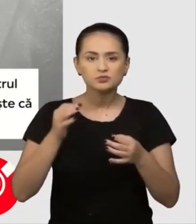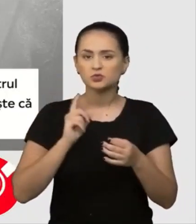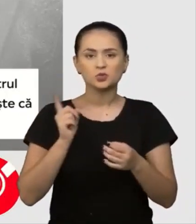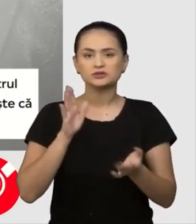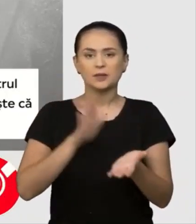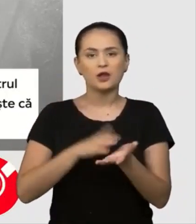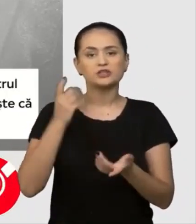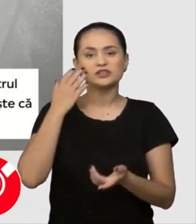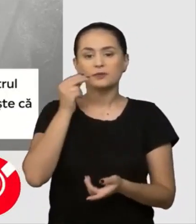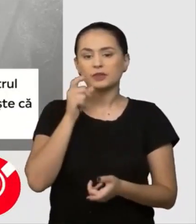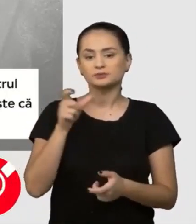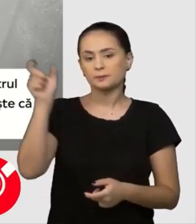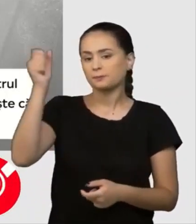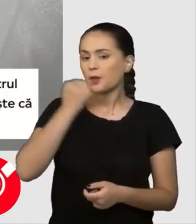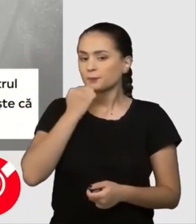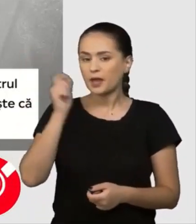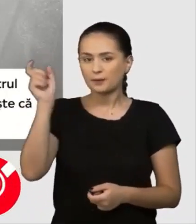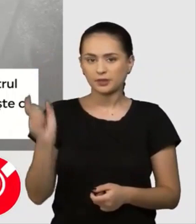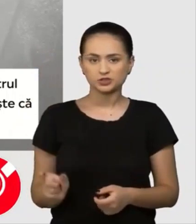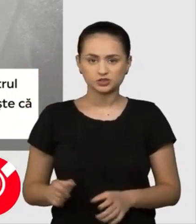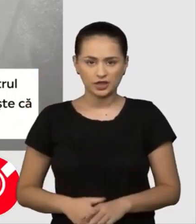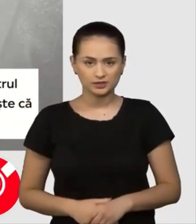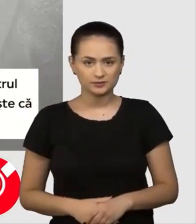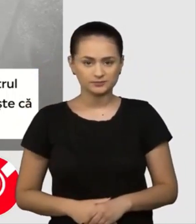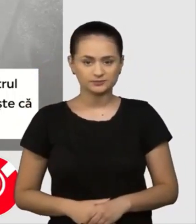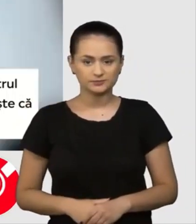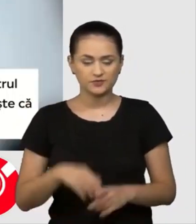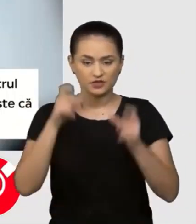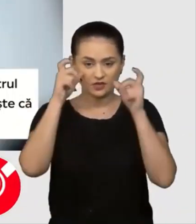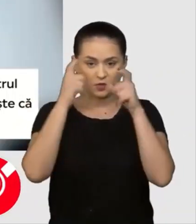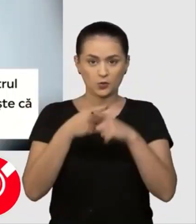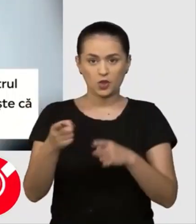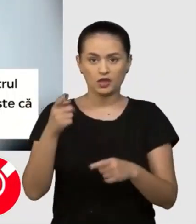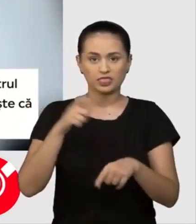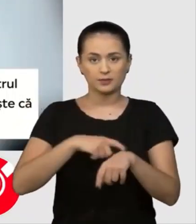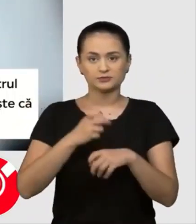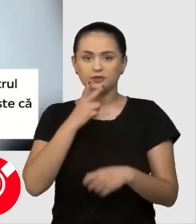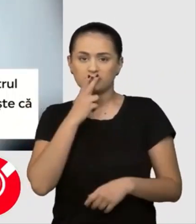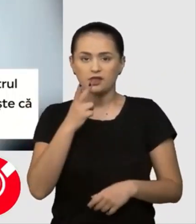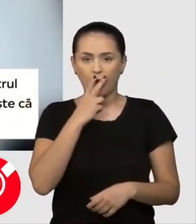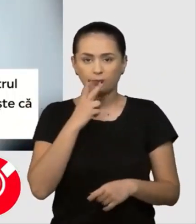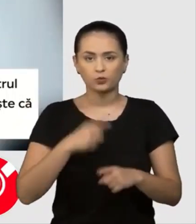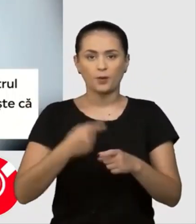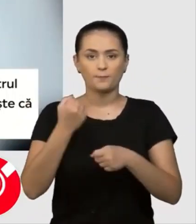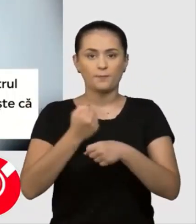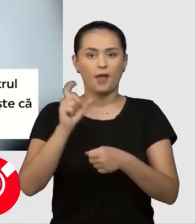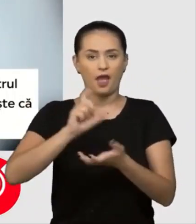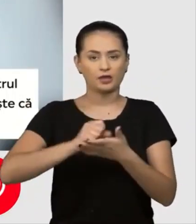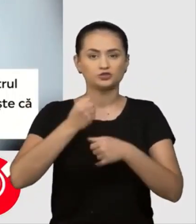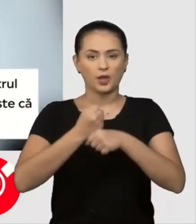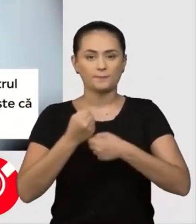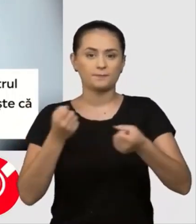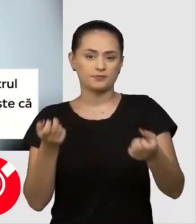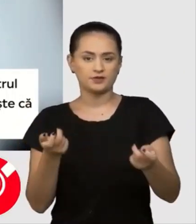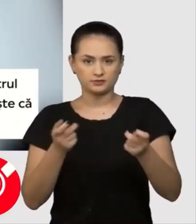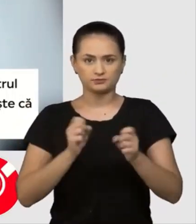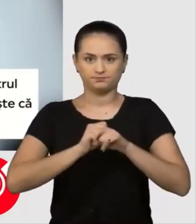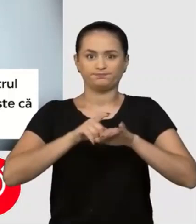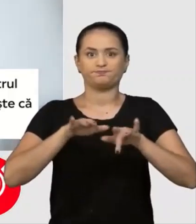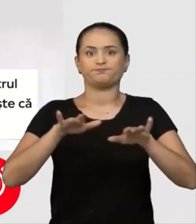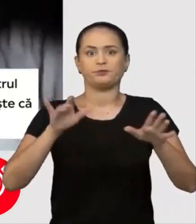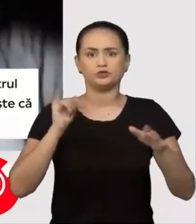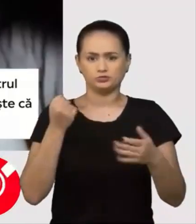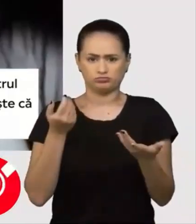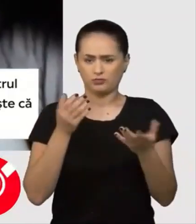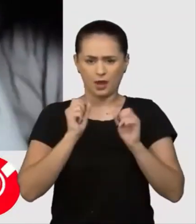se aplică atunci când vine vorba de propria persoană am fotografia cu ea in timp ce trăgea din trabuc cu un pahar de șampanie